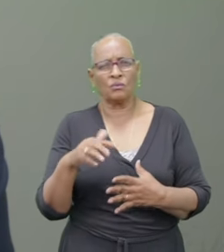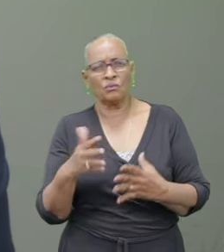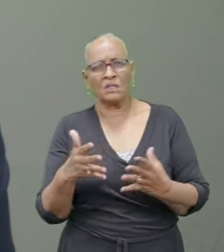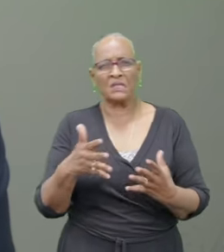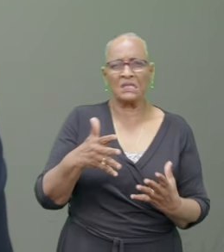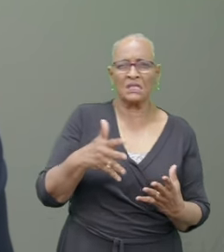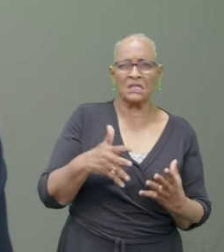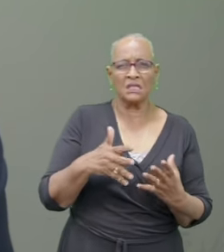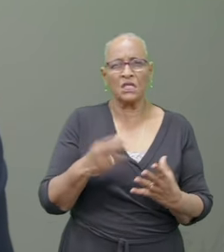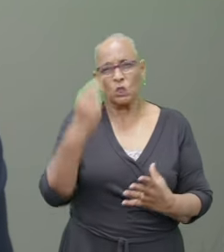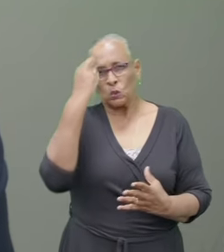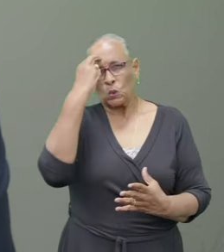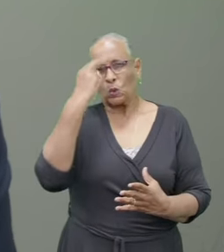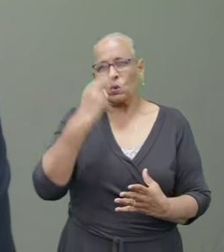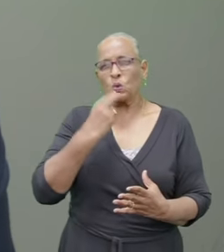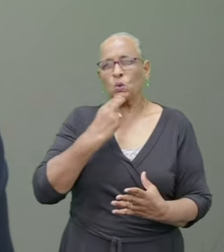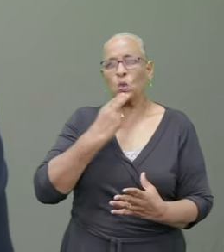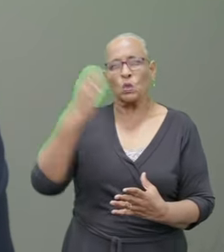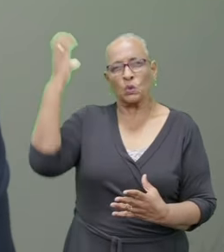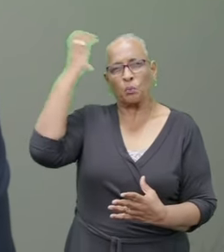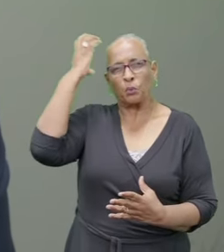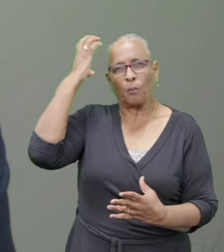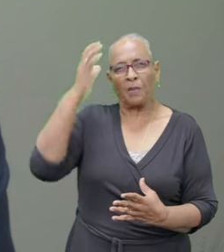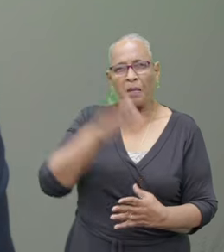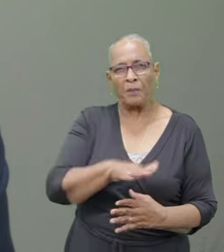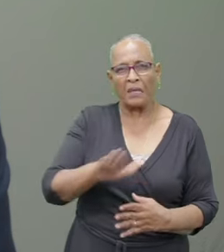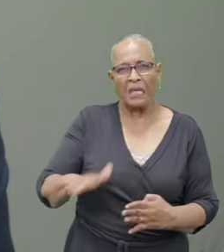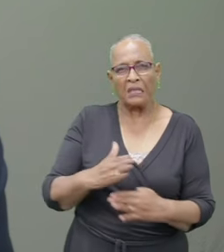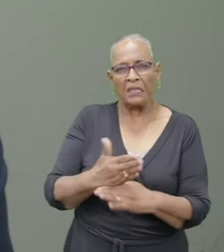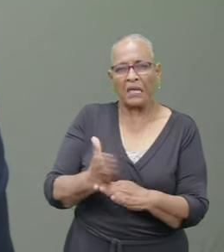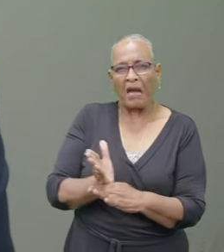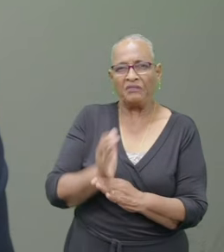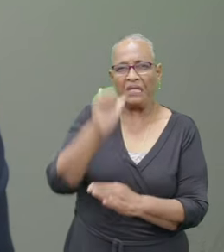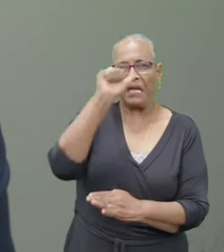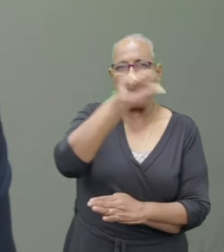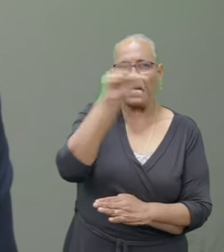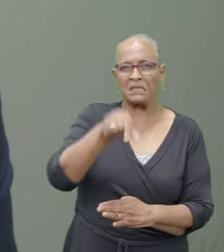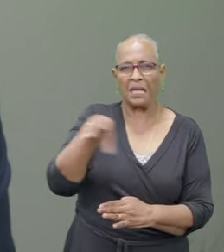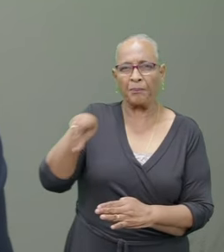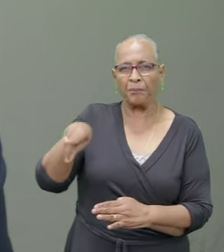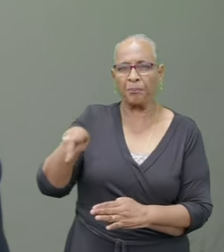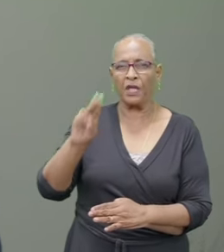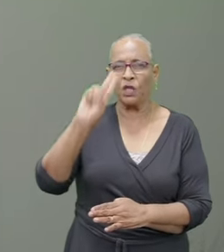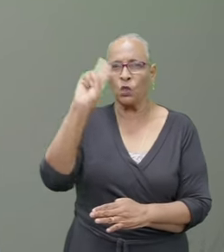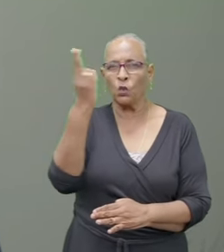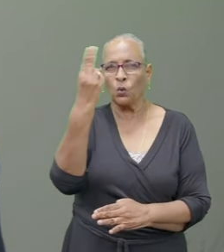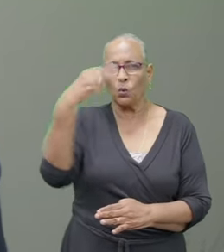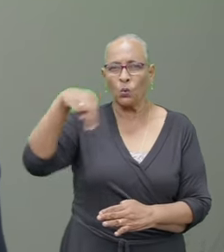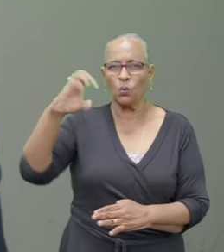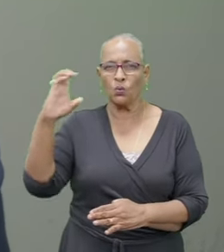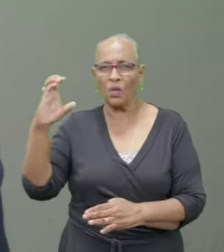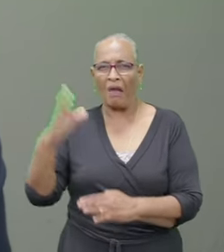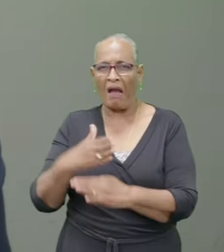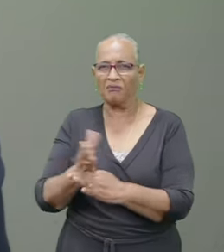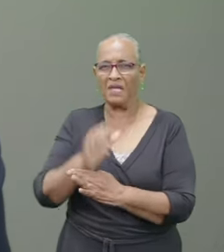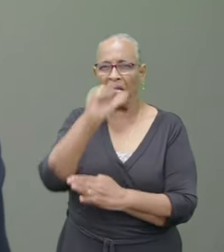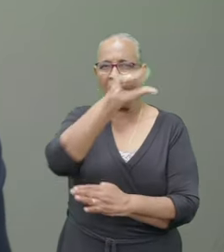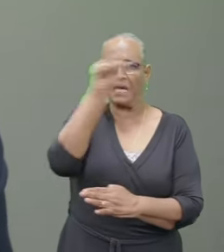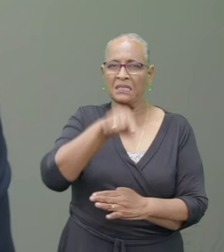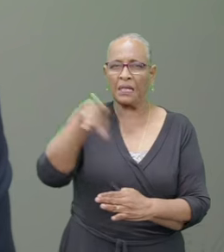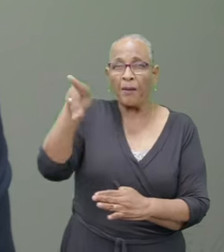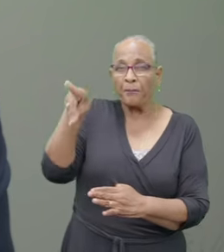een serieus probleem is op onze kinderafdeling, namelijk de NICU-afdeling, de neonatale intensive care unit bij het AZP. Onze